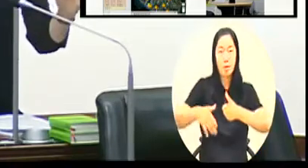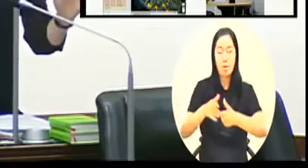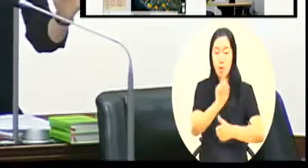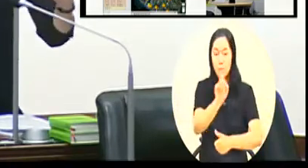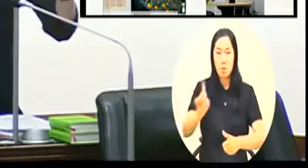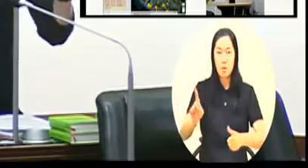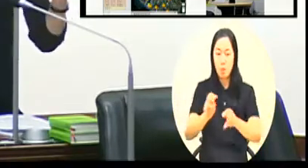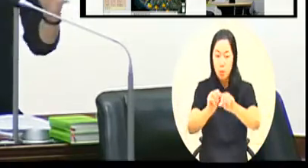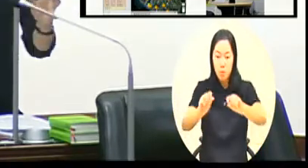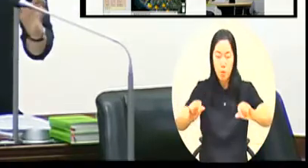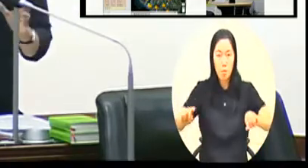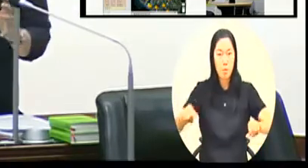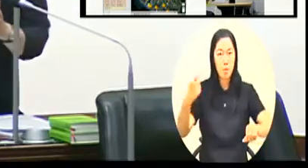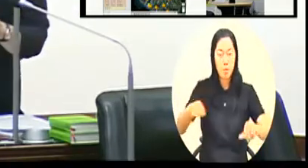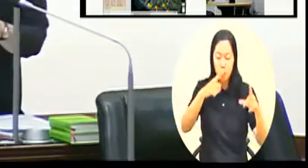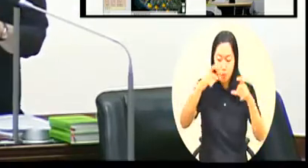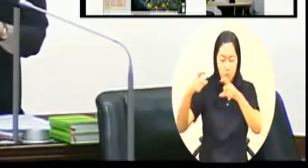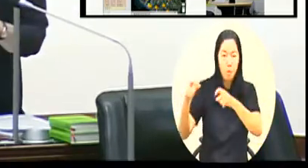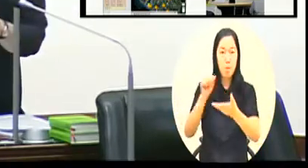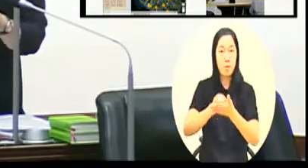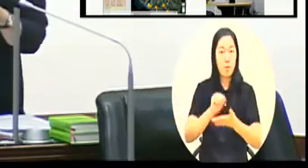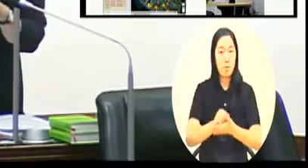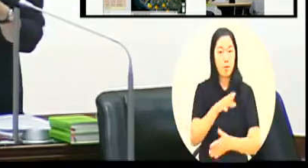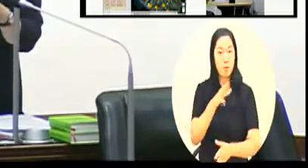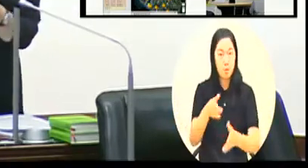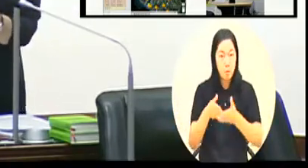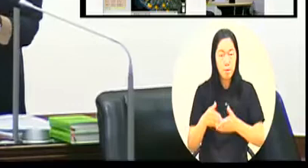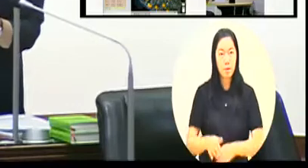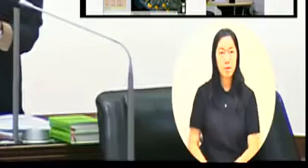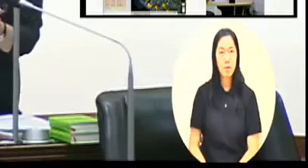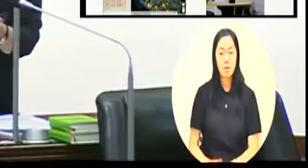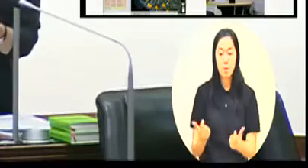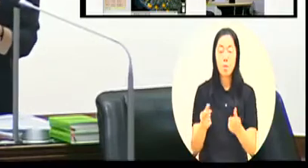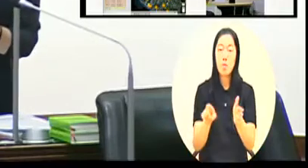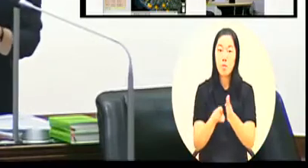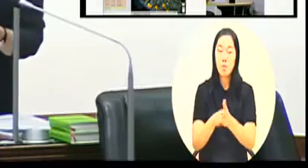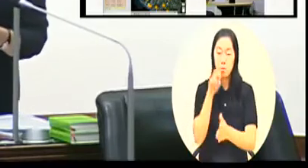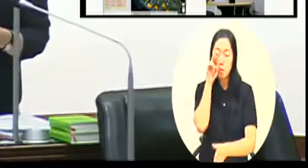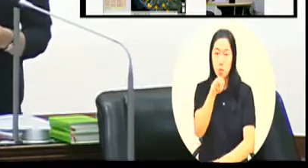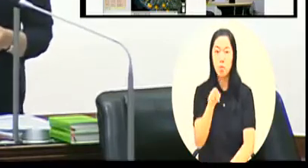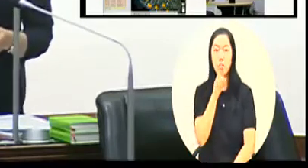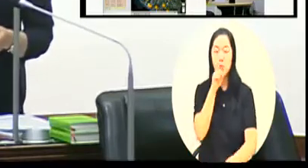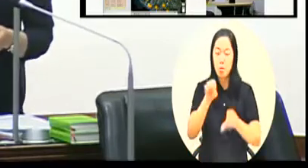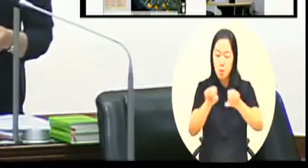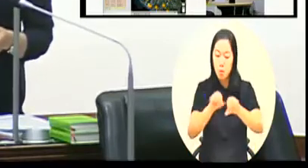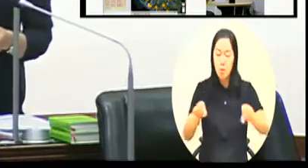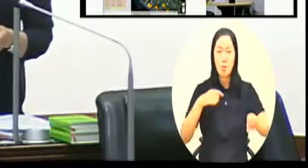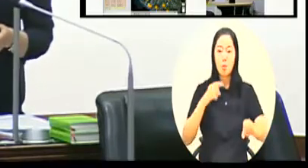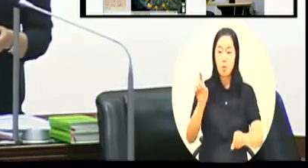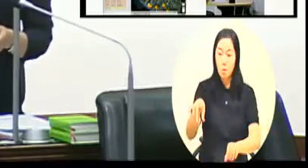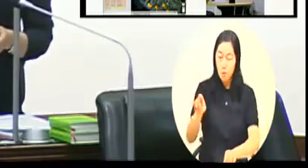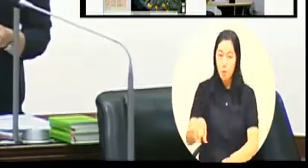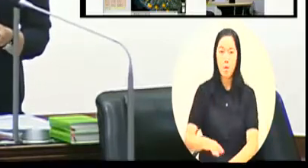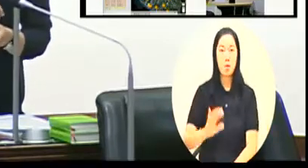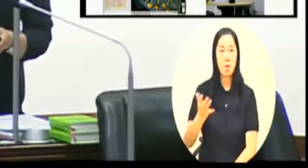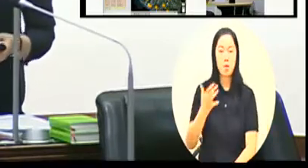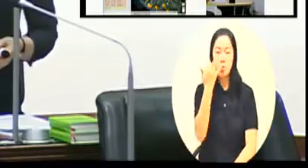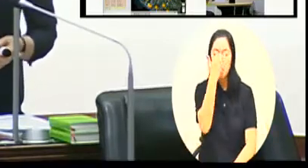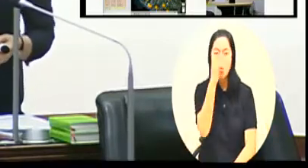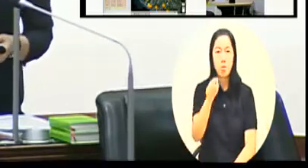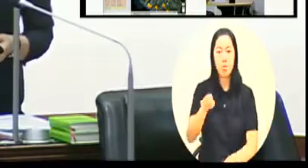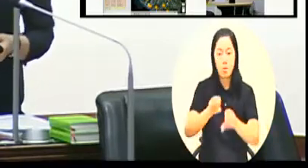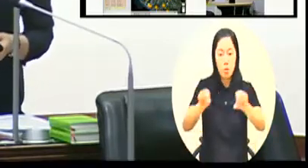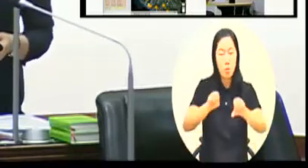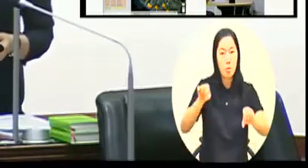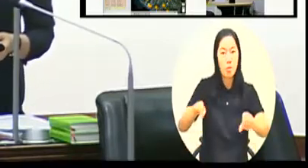图啊，把它建置起来，因为我们一般可以看得到我们的管路的位置， 但是我们看不到我们这个管